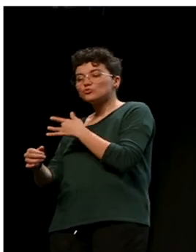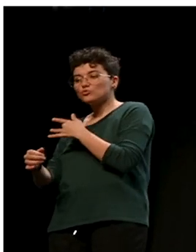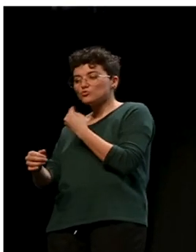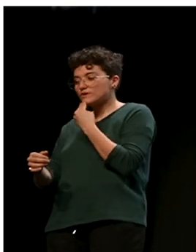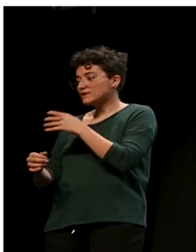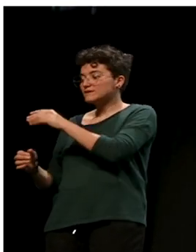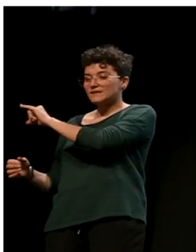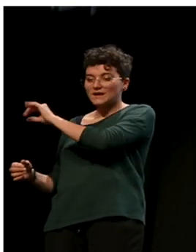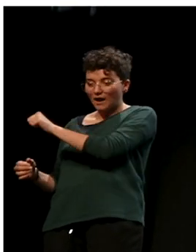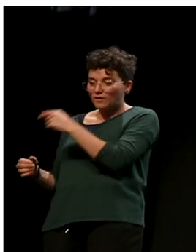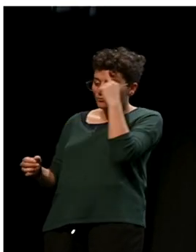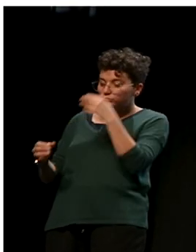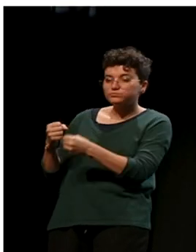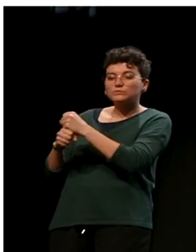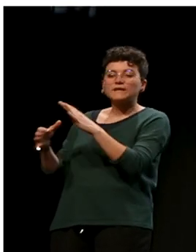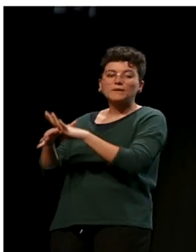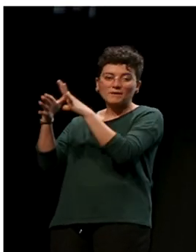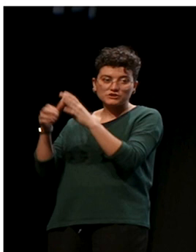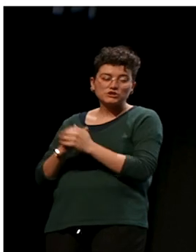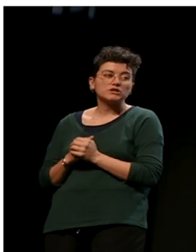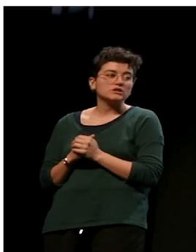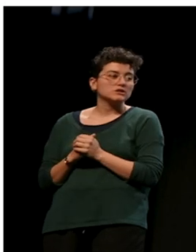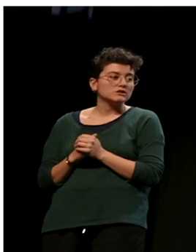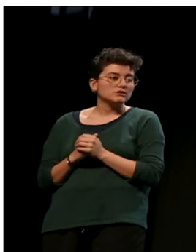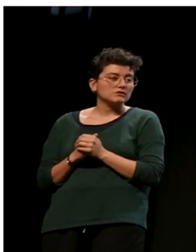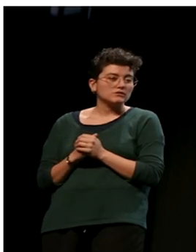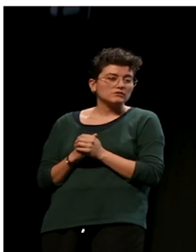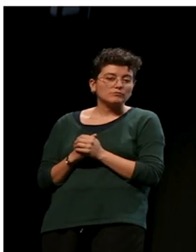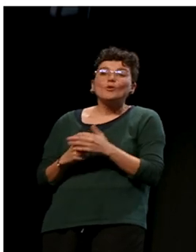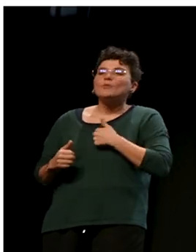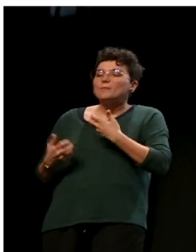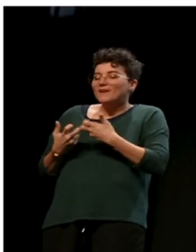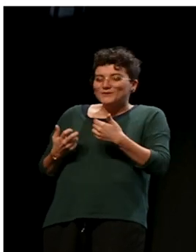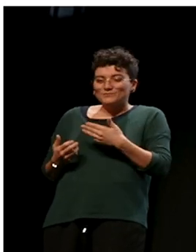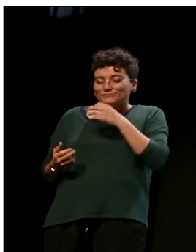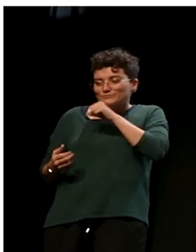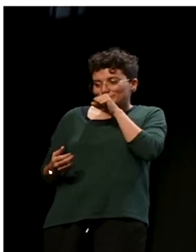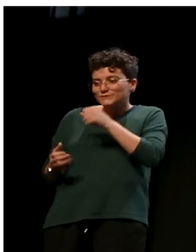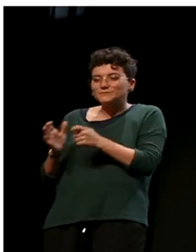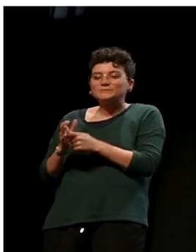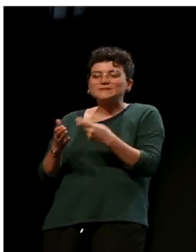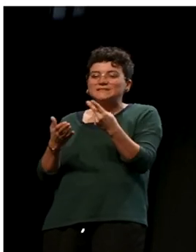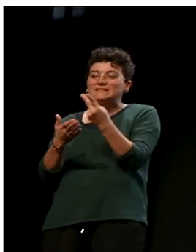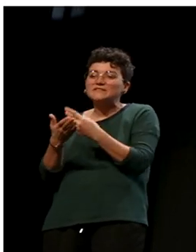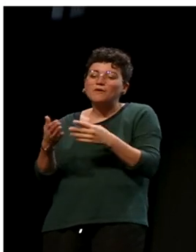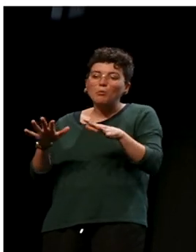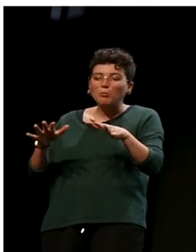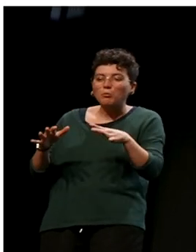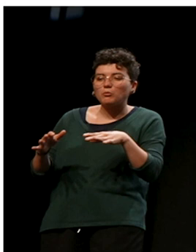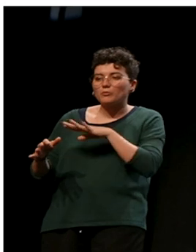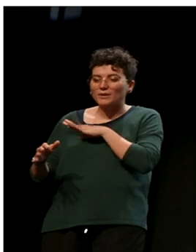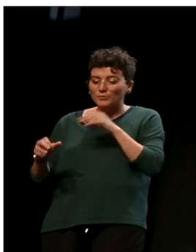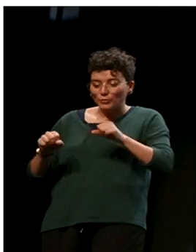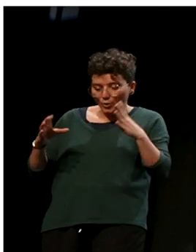dur de se concentrer. Moi, j'aime bien quand justement c'est assez mal illustré parce que tu peux vraiment te concentrer sur la mécanique et sur les sensations du jeu. Bref, je